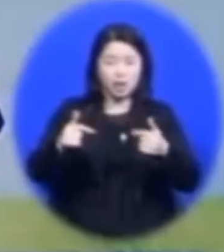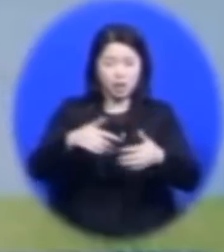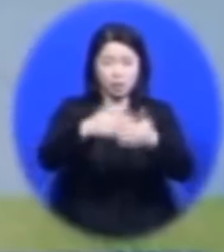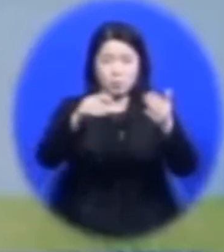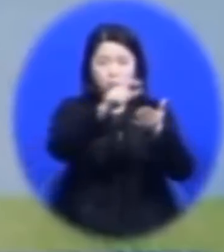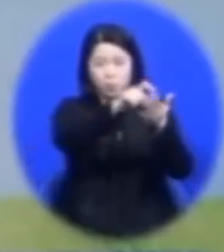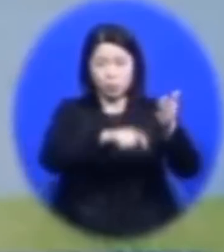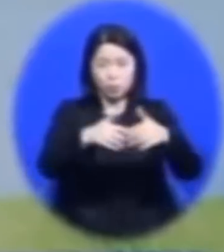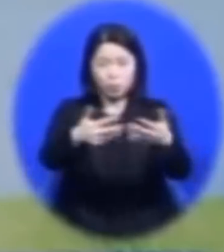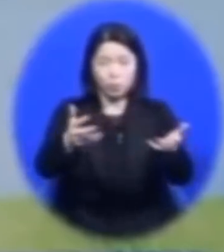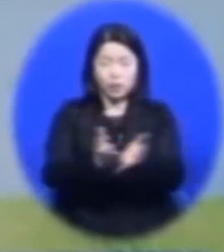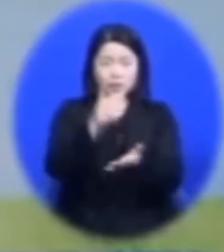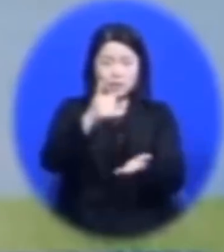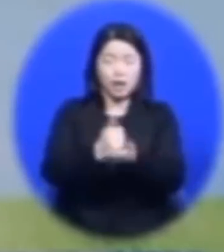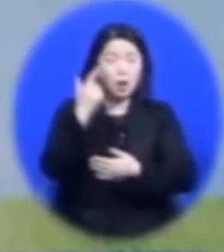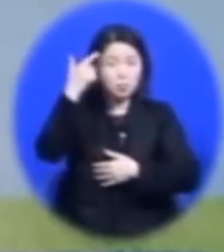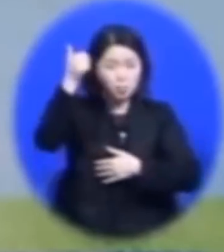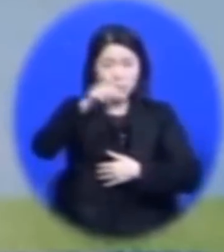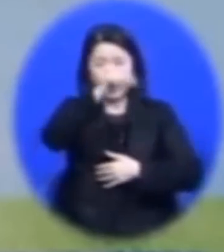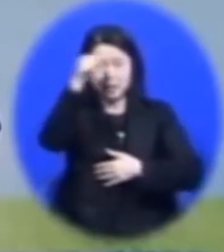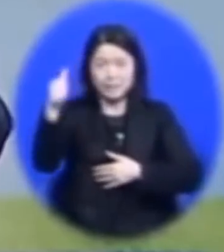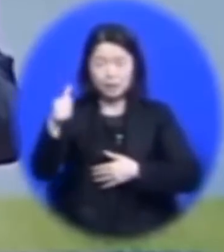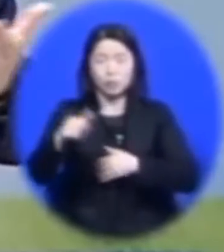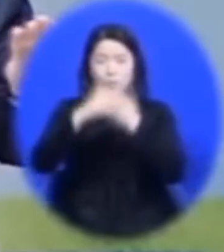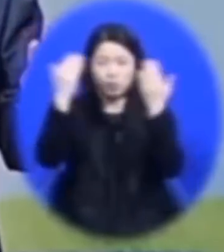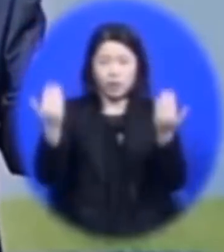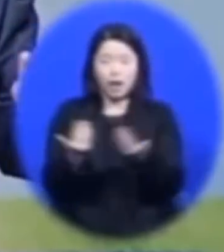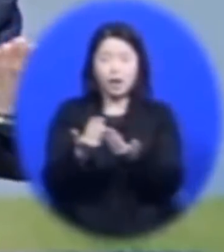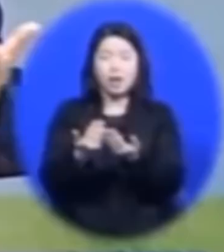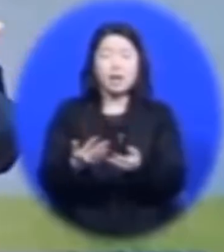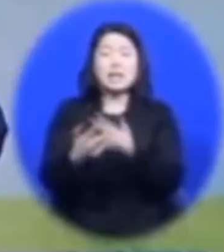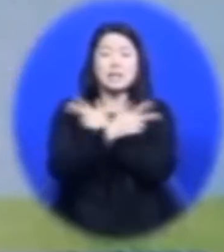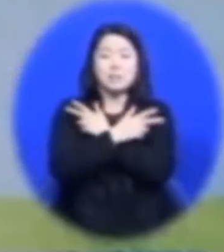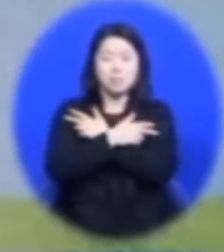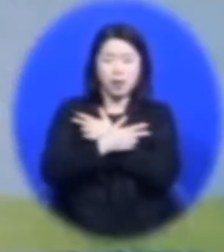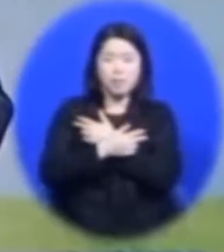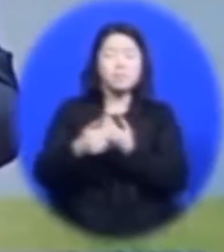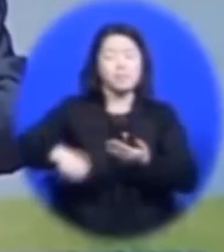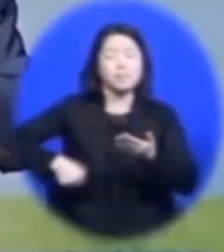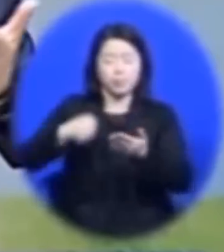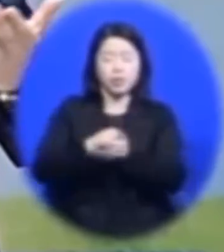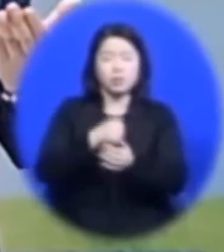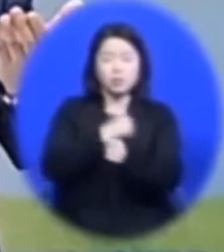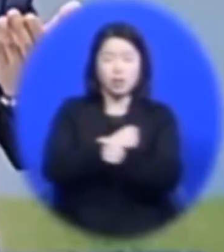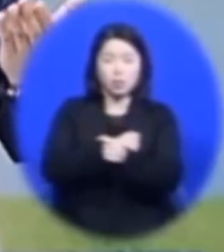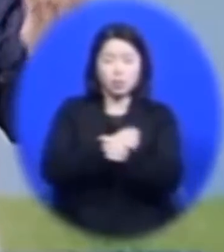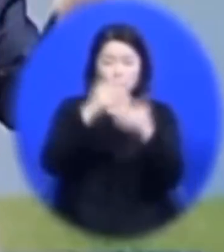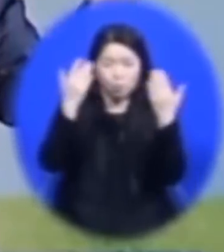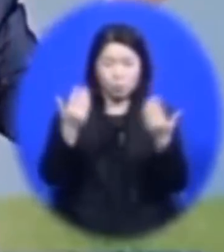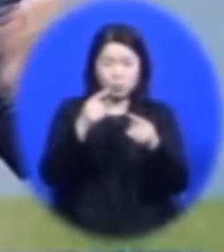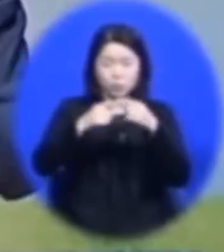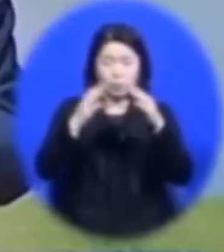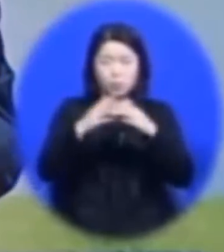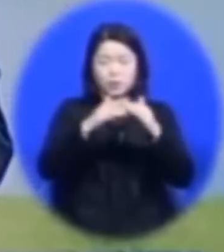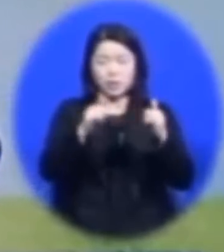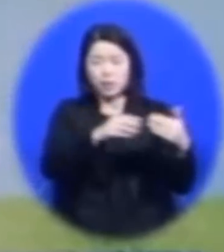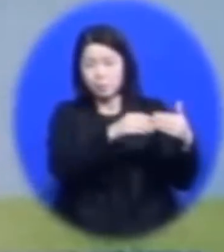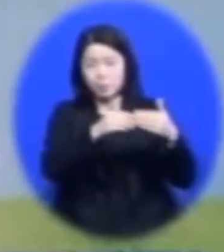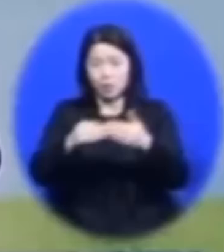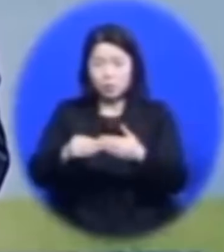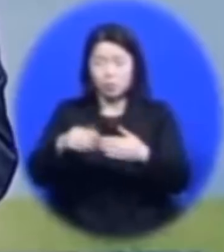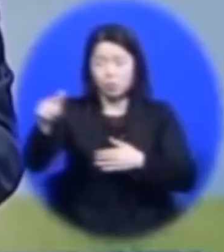목사 장로들도 신사참배 결의 하고 교인들 닿아 일본 신사에 가서